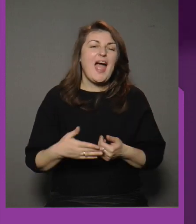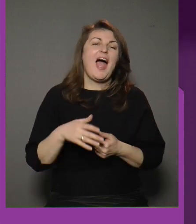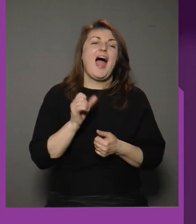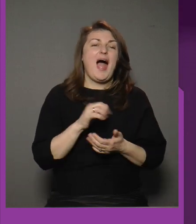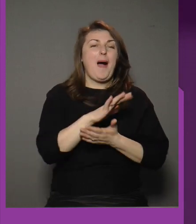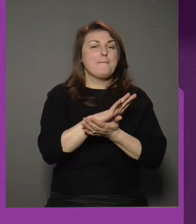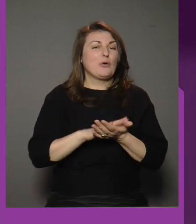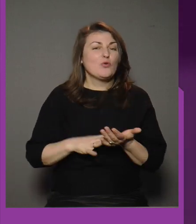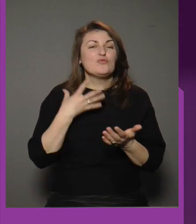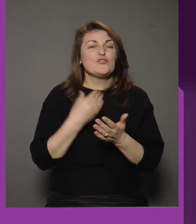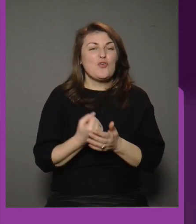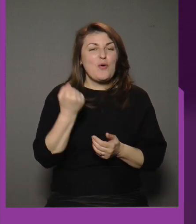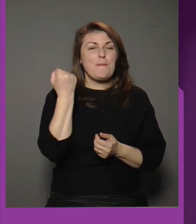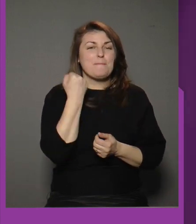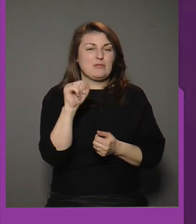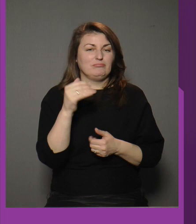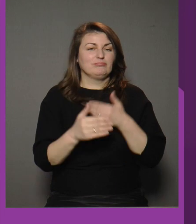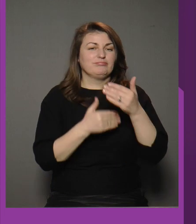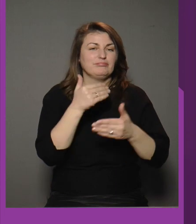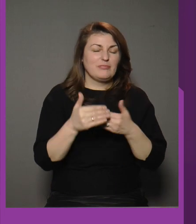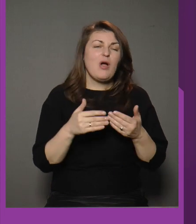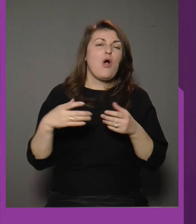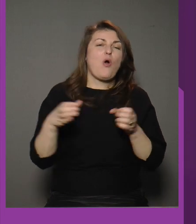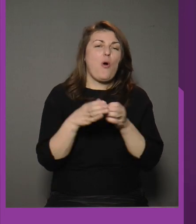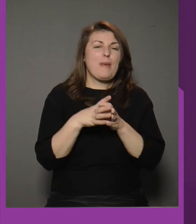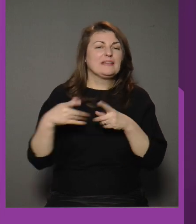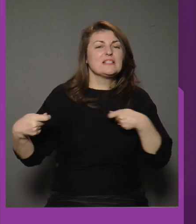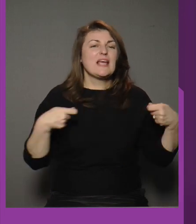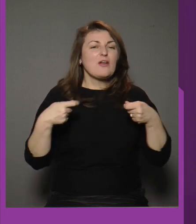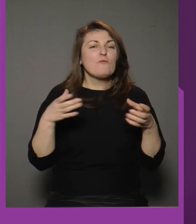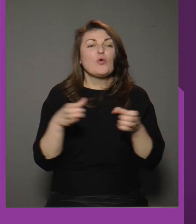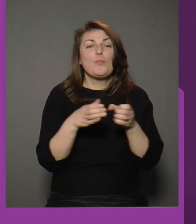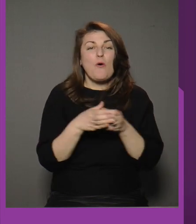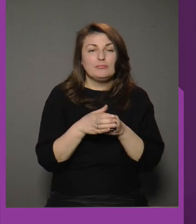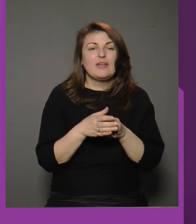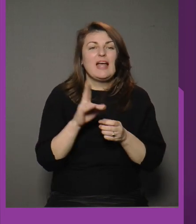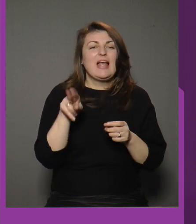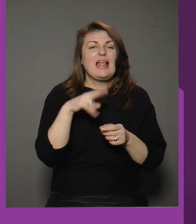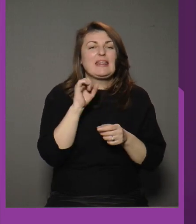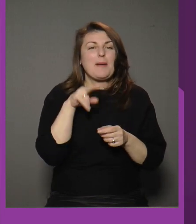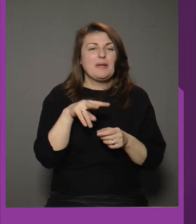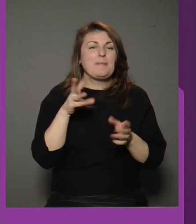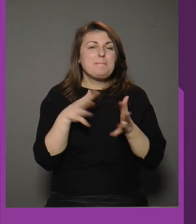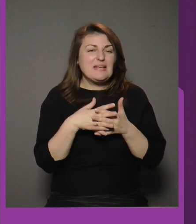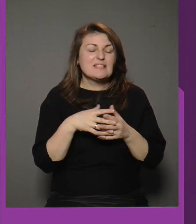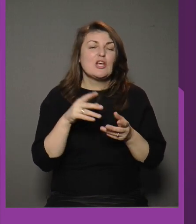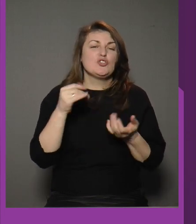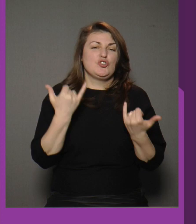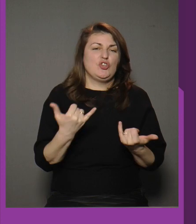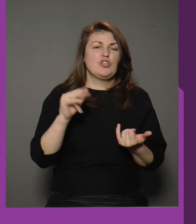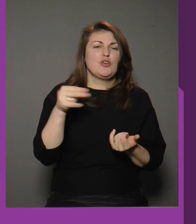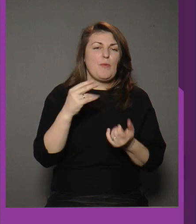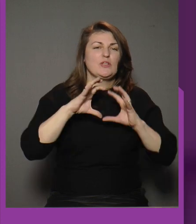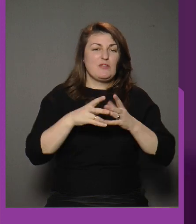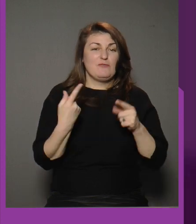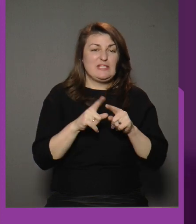свою переможну ходу команда з керлінгу. У груповому турнірі в дабл-міксті чинні чемпіони світу саме у цій